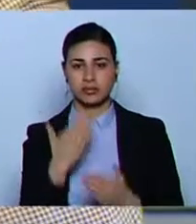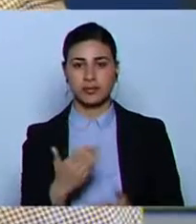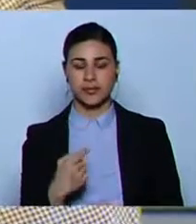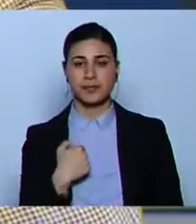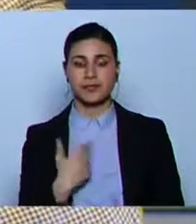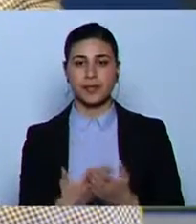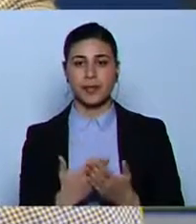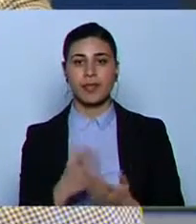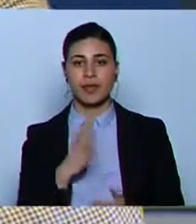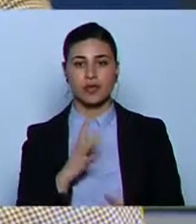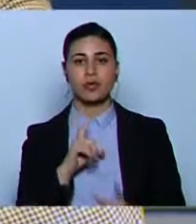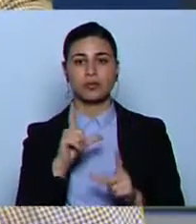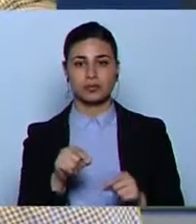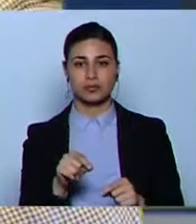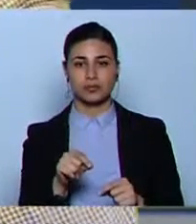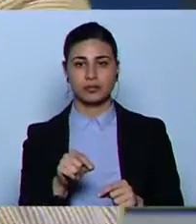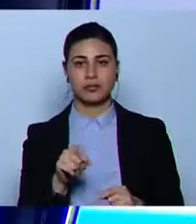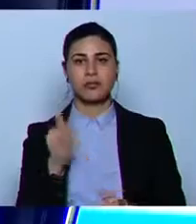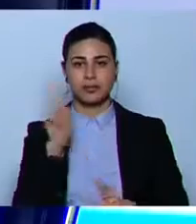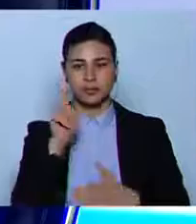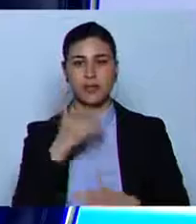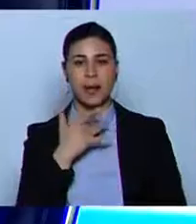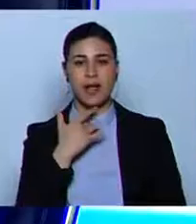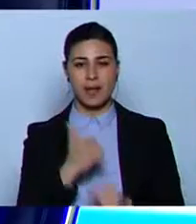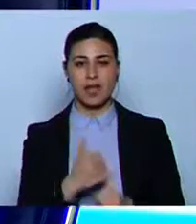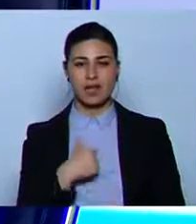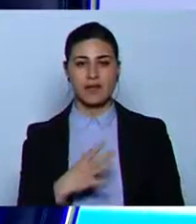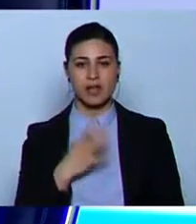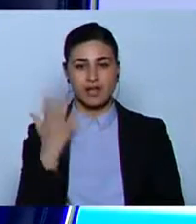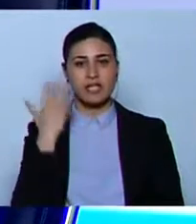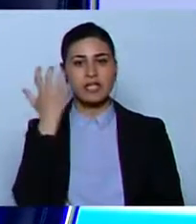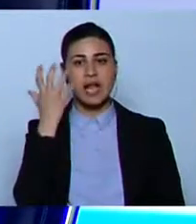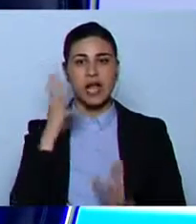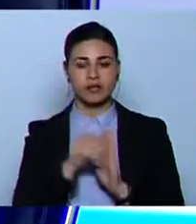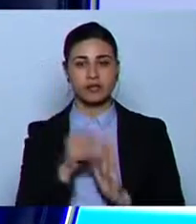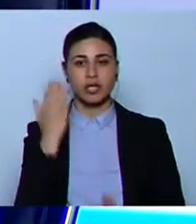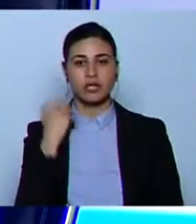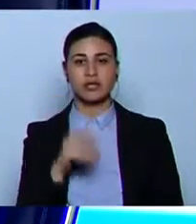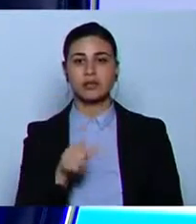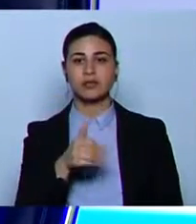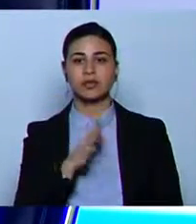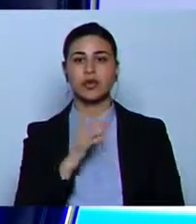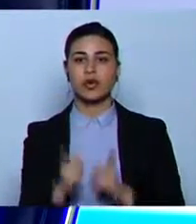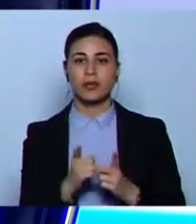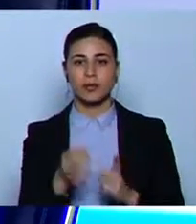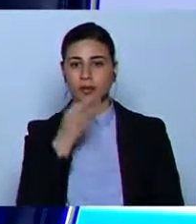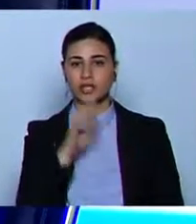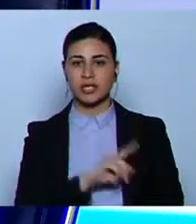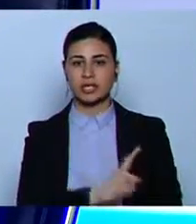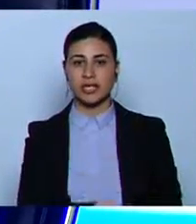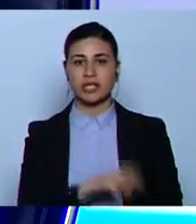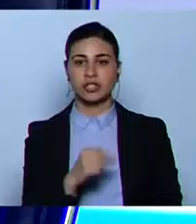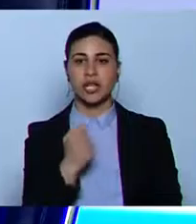მე მაგალითად ვიყავი ტერიტორიული ორგანოს რწმუნებული თელავში. მანამდე სანამ იყო, ვთქვათ, რეფორმა შევიდოდა ძალაში. Და